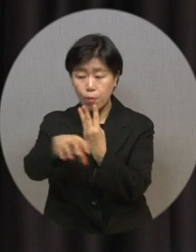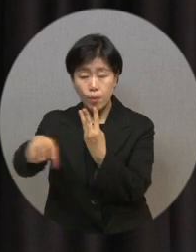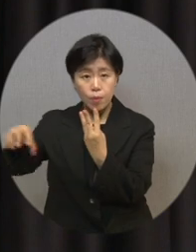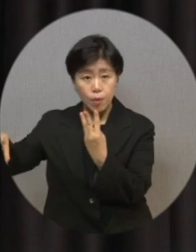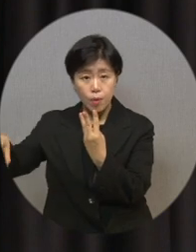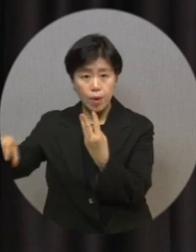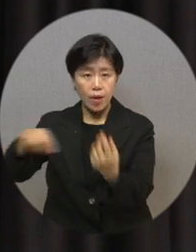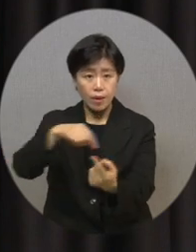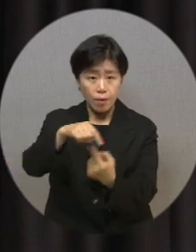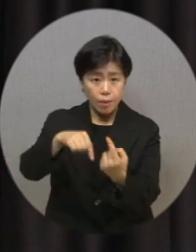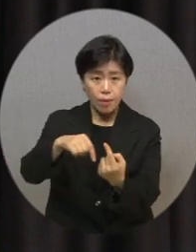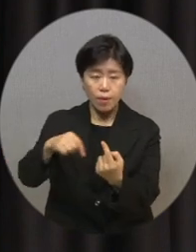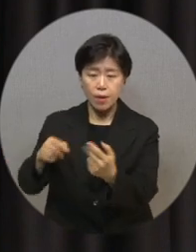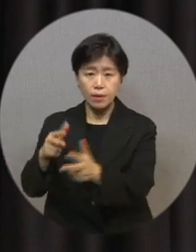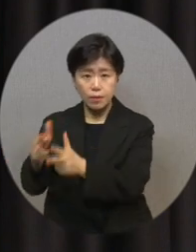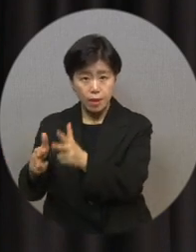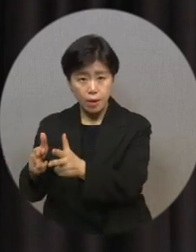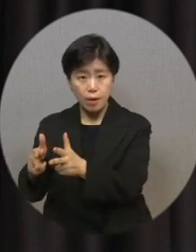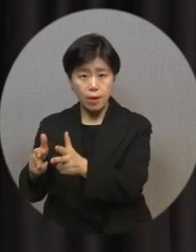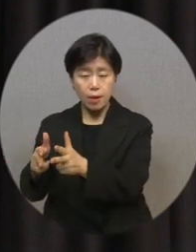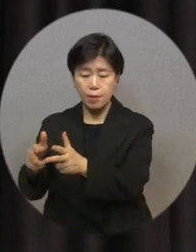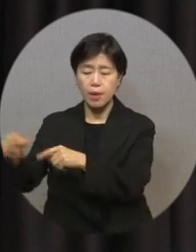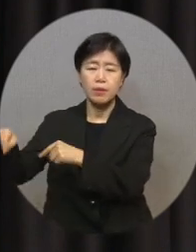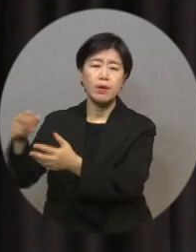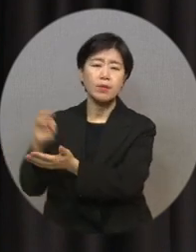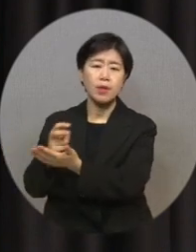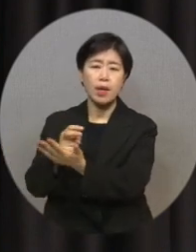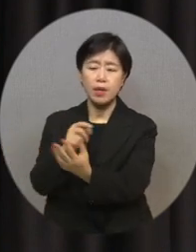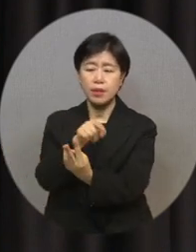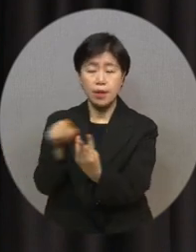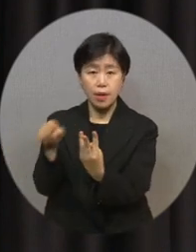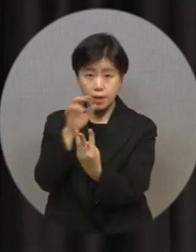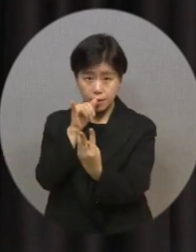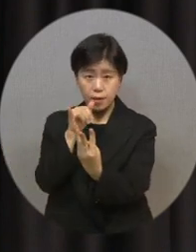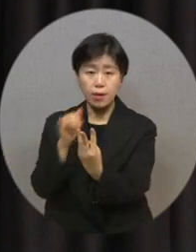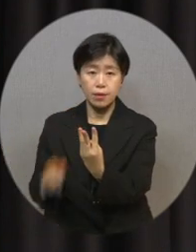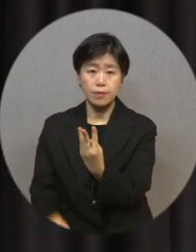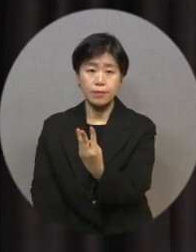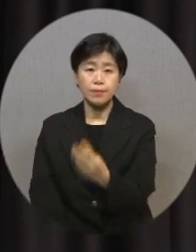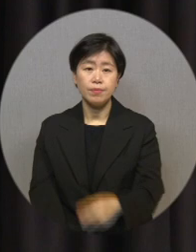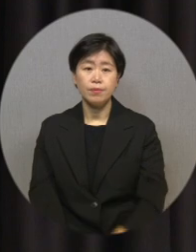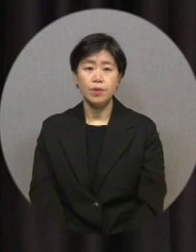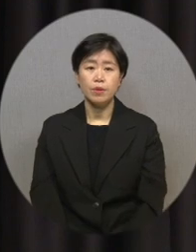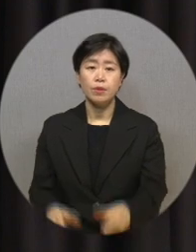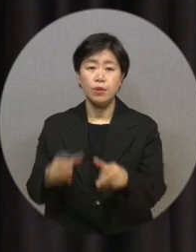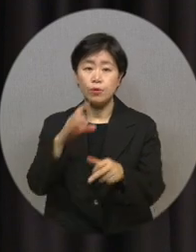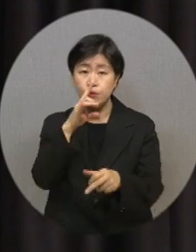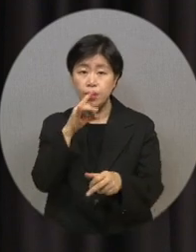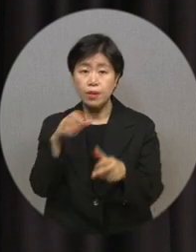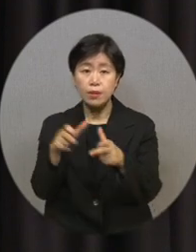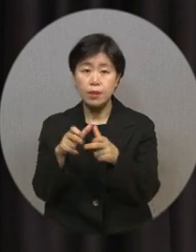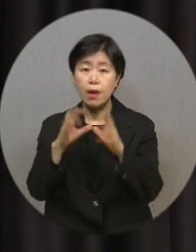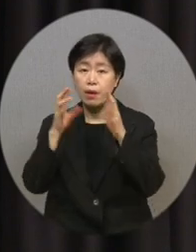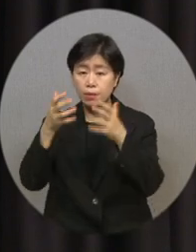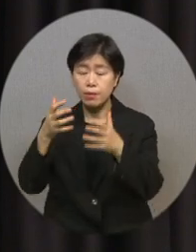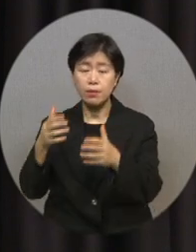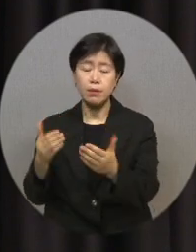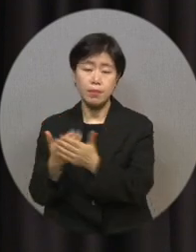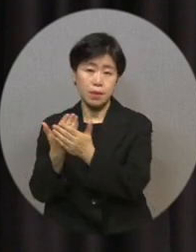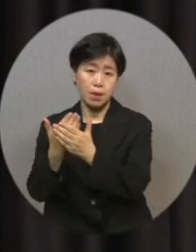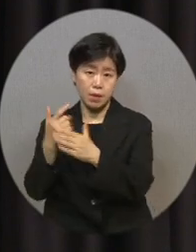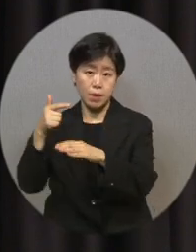경영본부 사업본부 그다음에 정책 본부 있고 중앙장애아동 발달 센터가 있어서